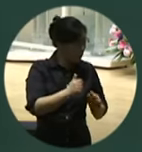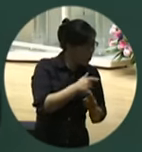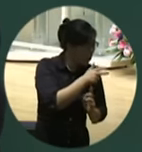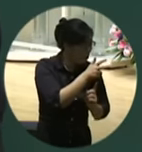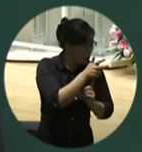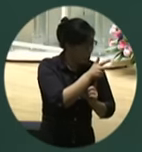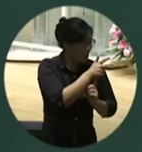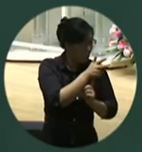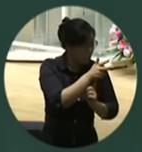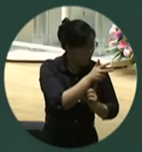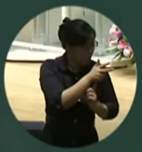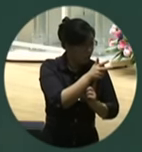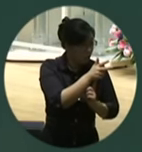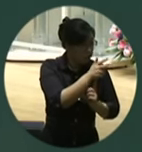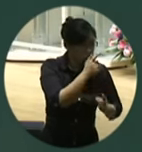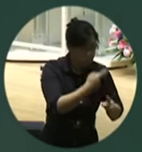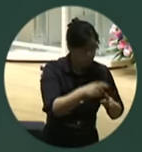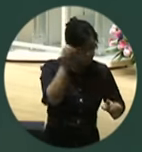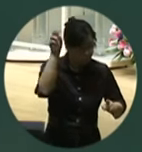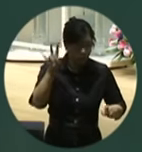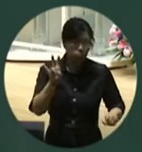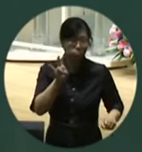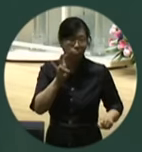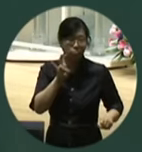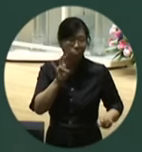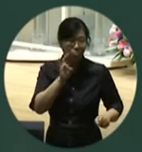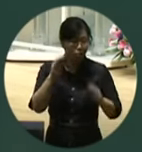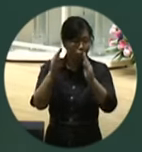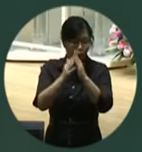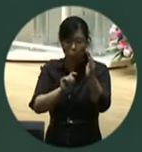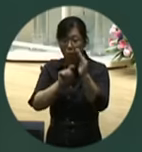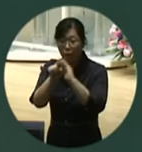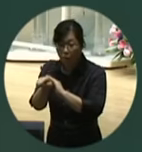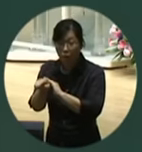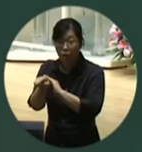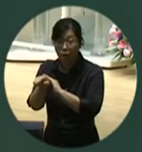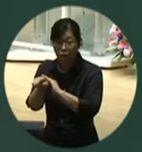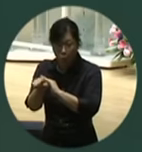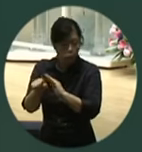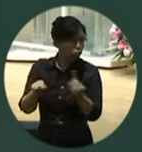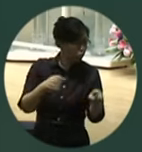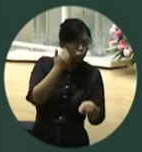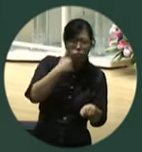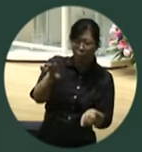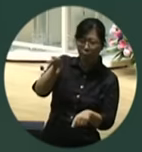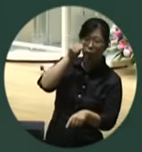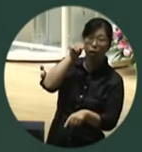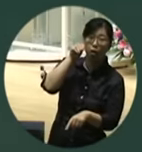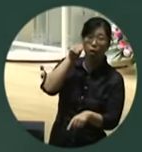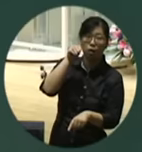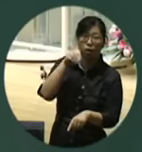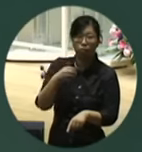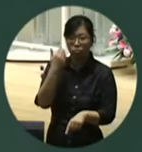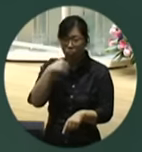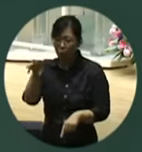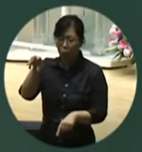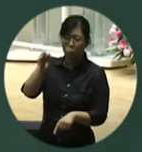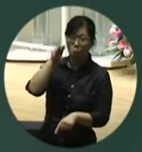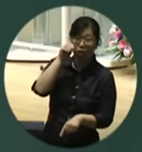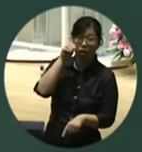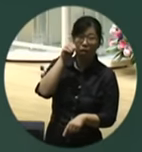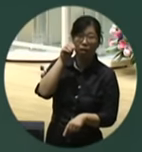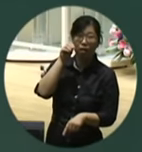home did they end up in? They ended up in Rahab's house. 이걸 누가 본 거요? And somebody saw it. 보고는